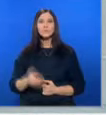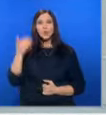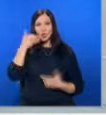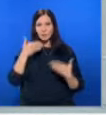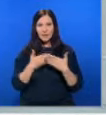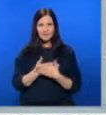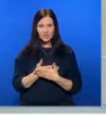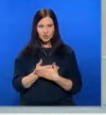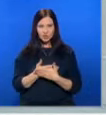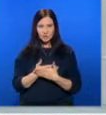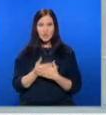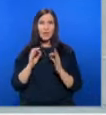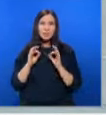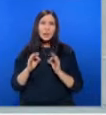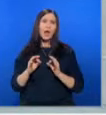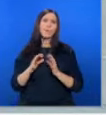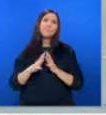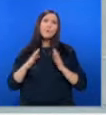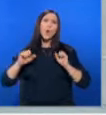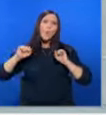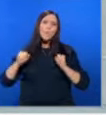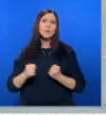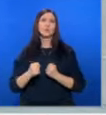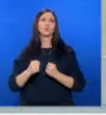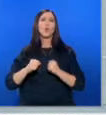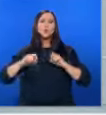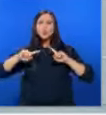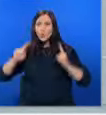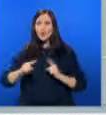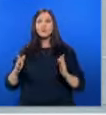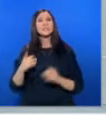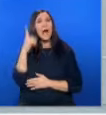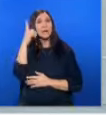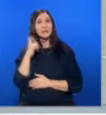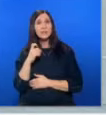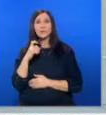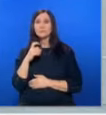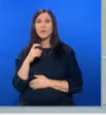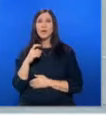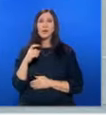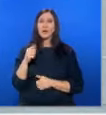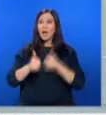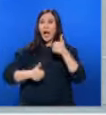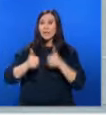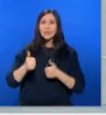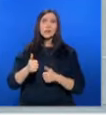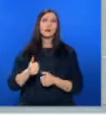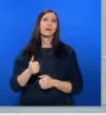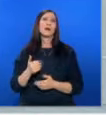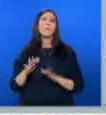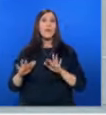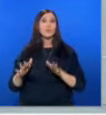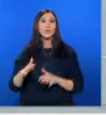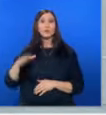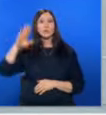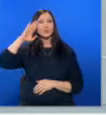Добър вечер. Така е, много бързо и ускорено стартира кастинга на потенциалните служебни премиери. Буквално минути